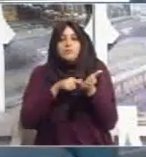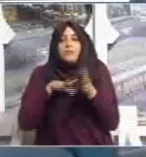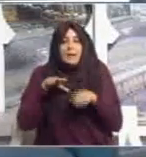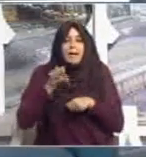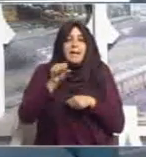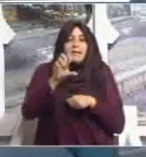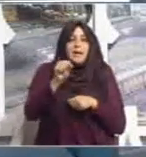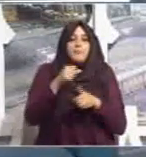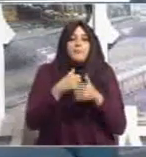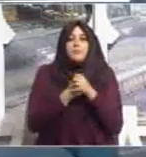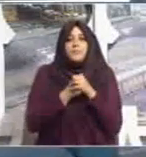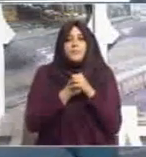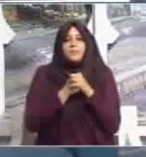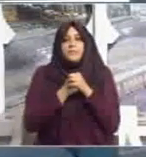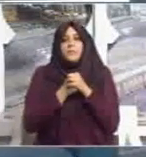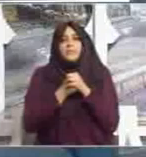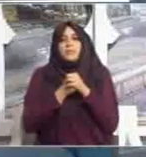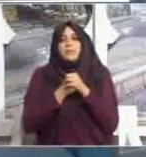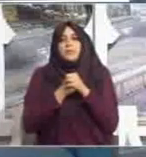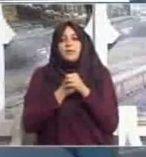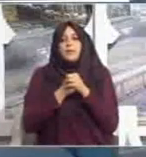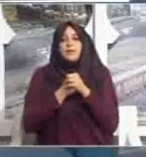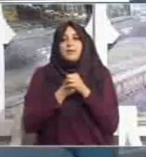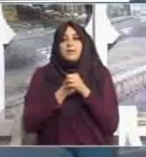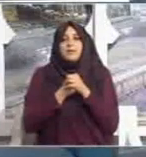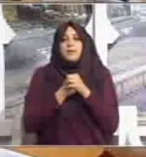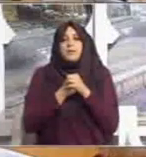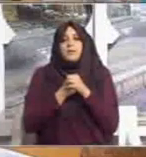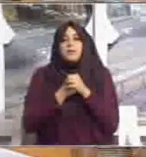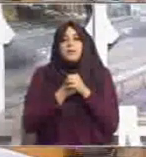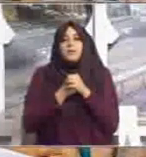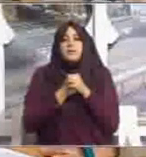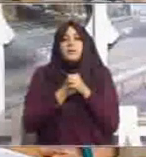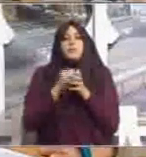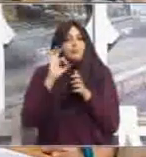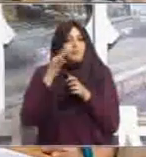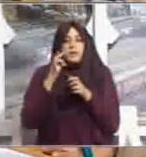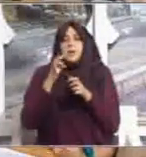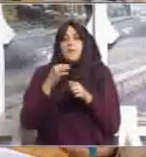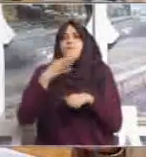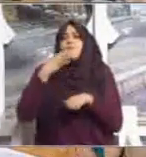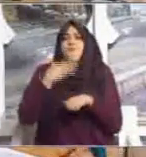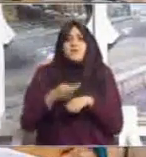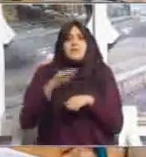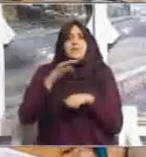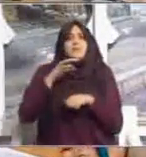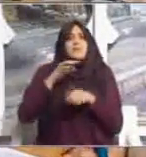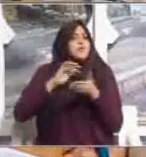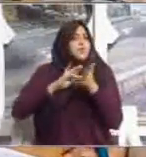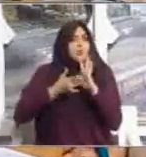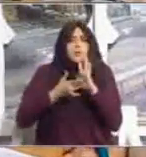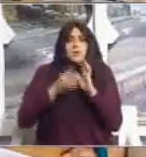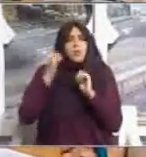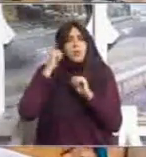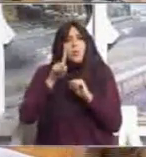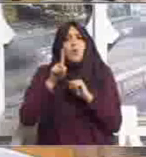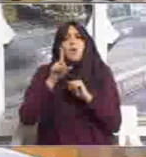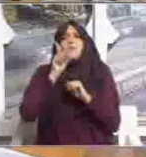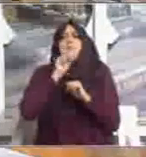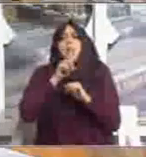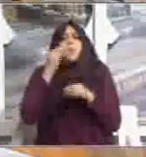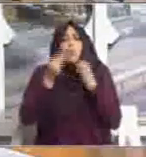الامر استدرك استدراك على اساس انه يوقع التنزيل للجميع، يوقع التنزيل